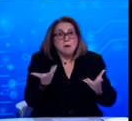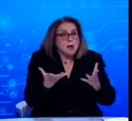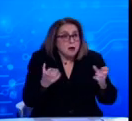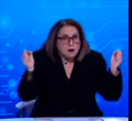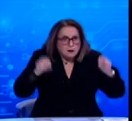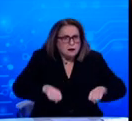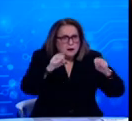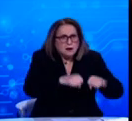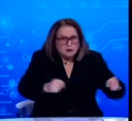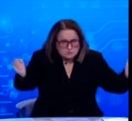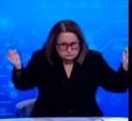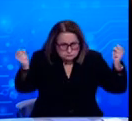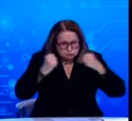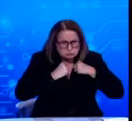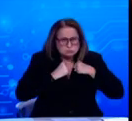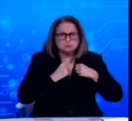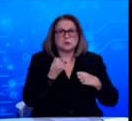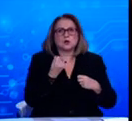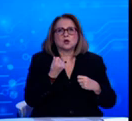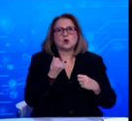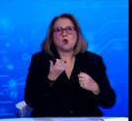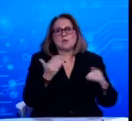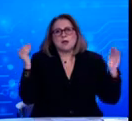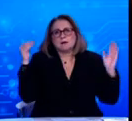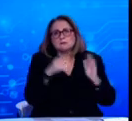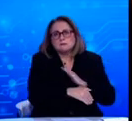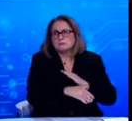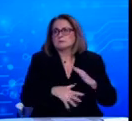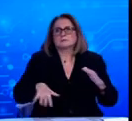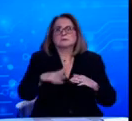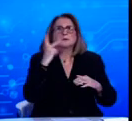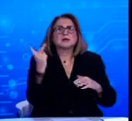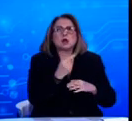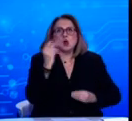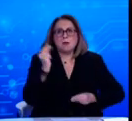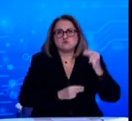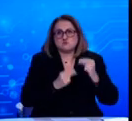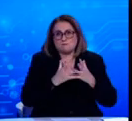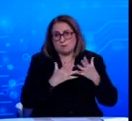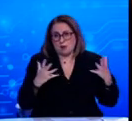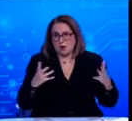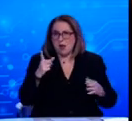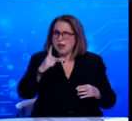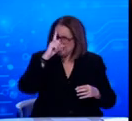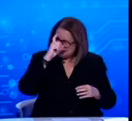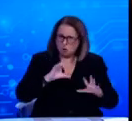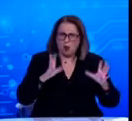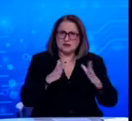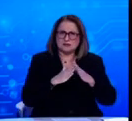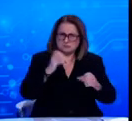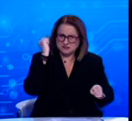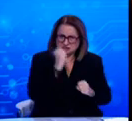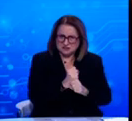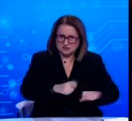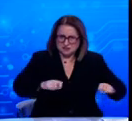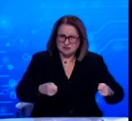μεγάλες αδικίες στην κοινωνία. Ξέρουμε ότι παγώνοντας όλες τις δραστηριότητες, η μετάδοση του ιού περιορίζεται ήταν το δίδαγμα της